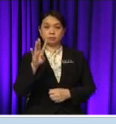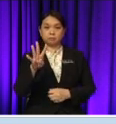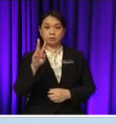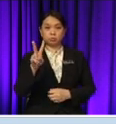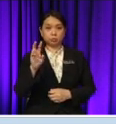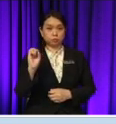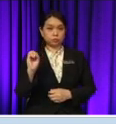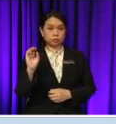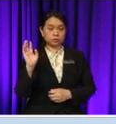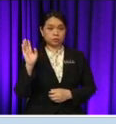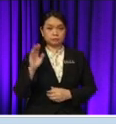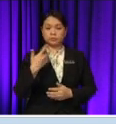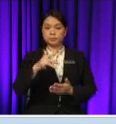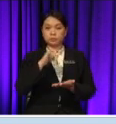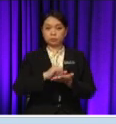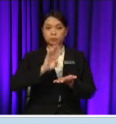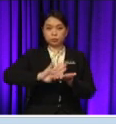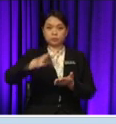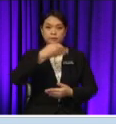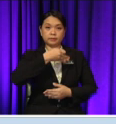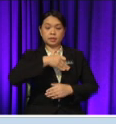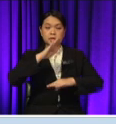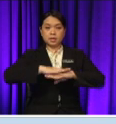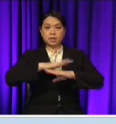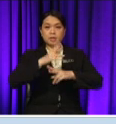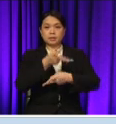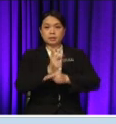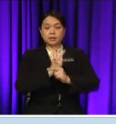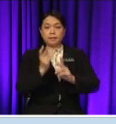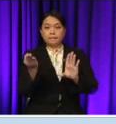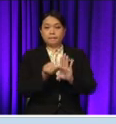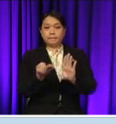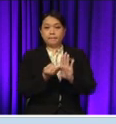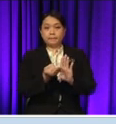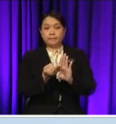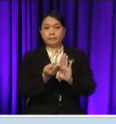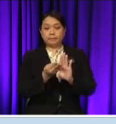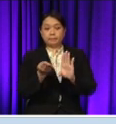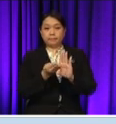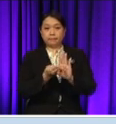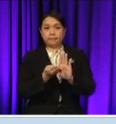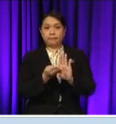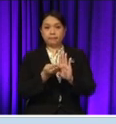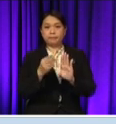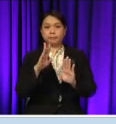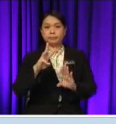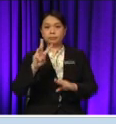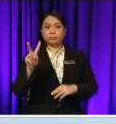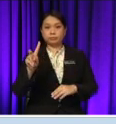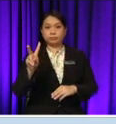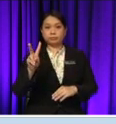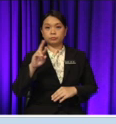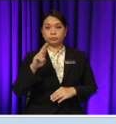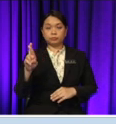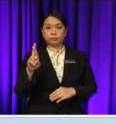dan tolakkan dengan faedah atas pinjaman bank yaitu 60.000 darah 700